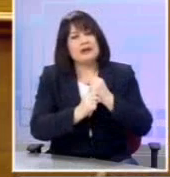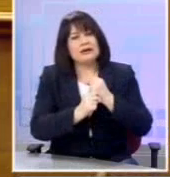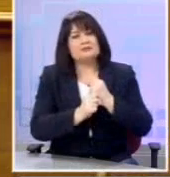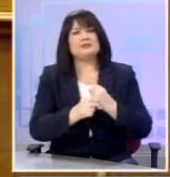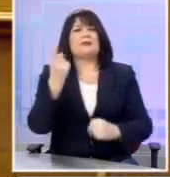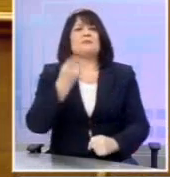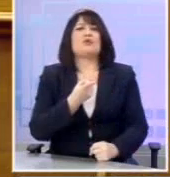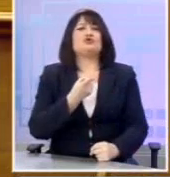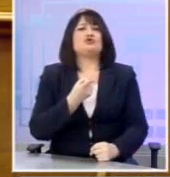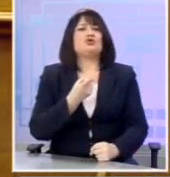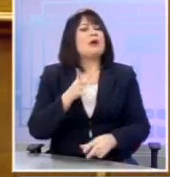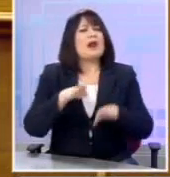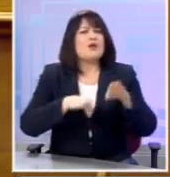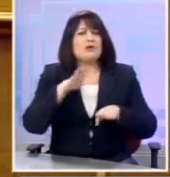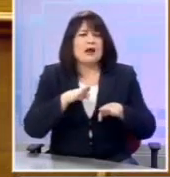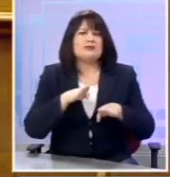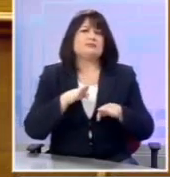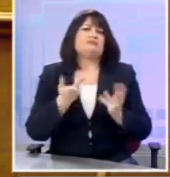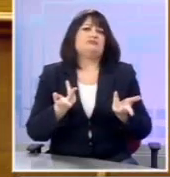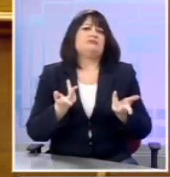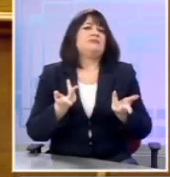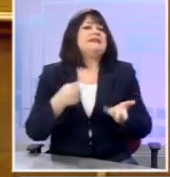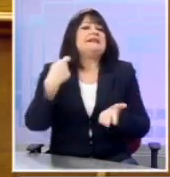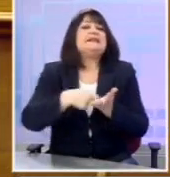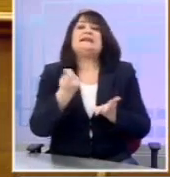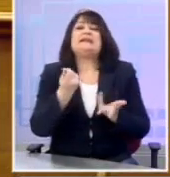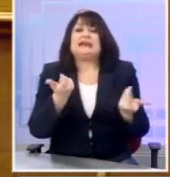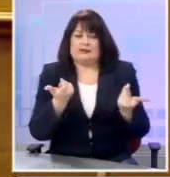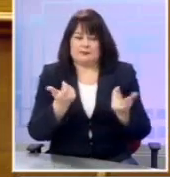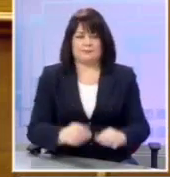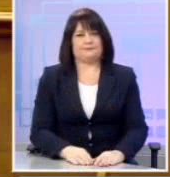των συντάξιμων αποδοχών. Με το σύστημα αυτό